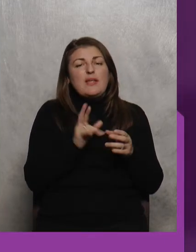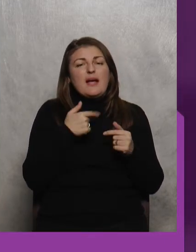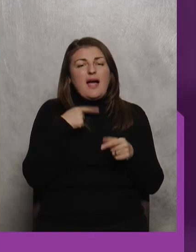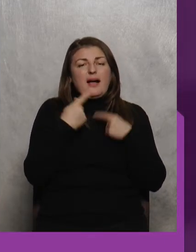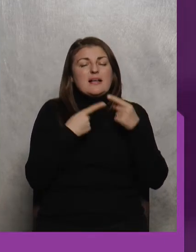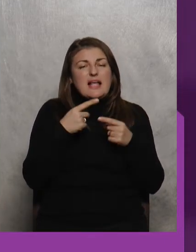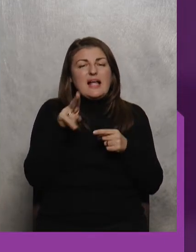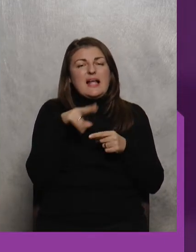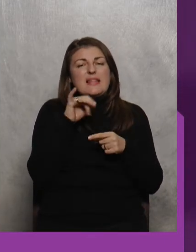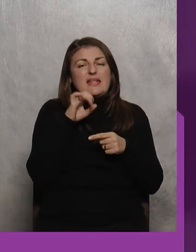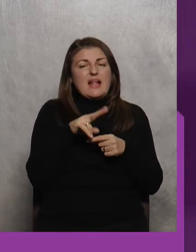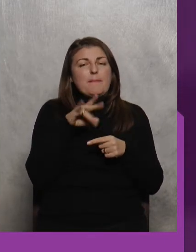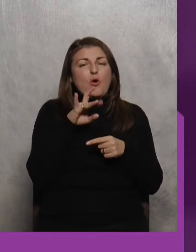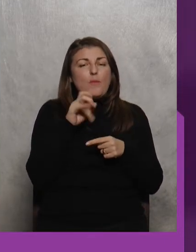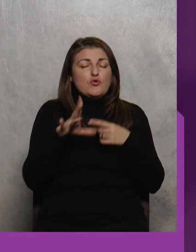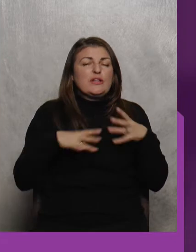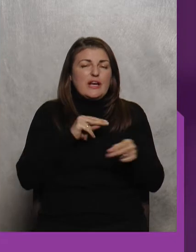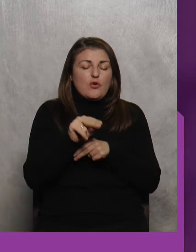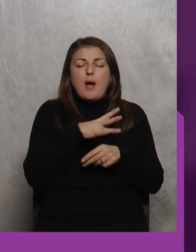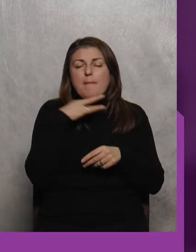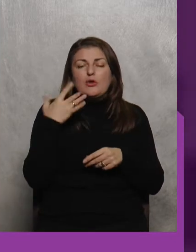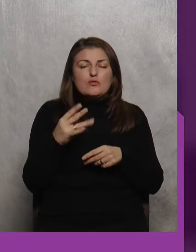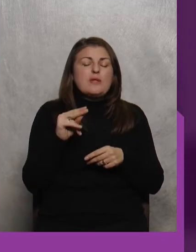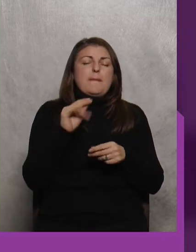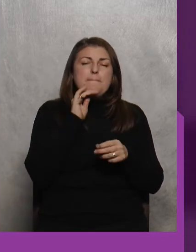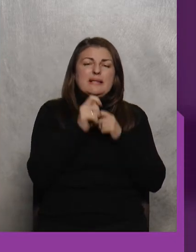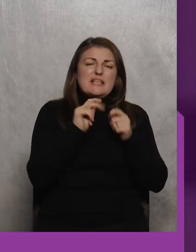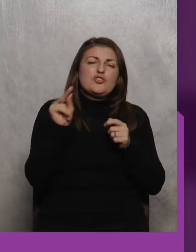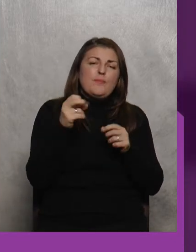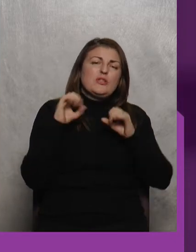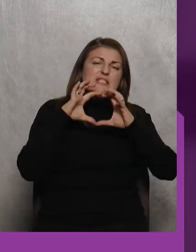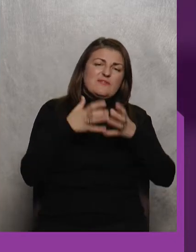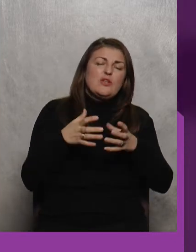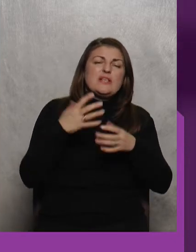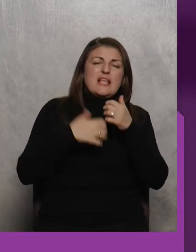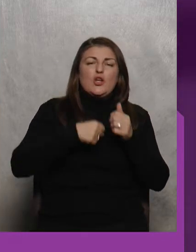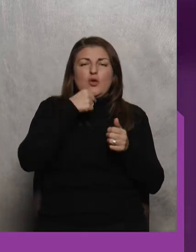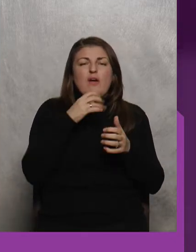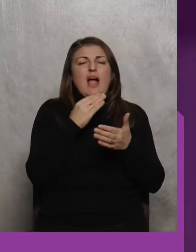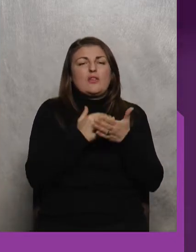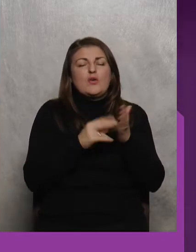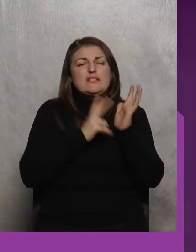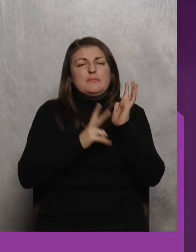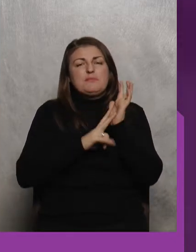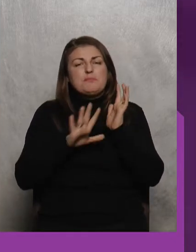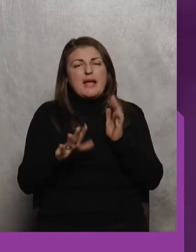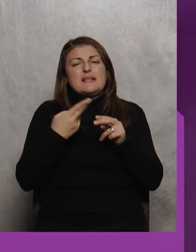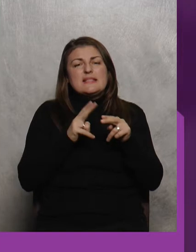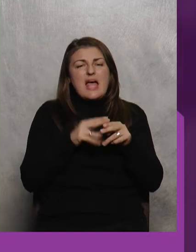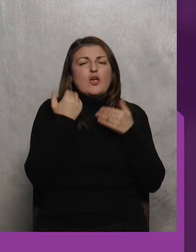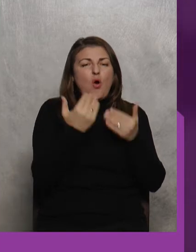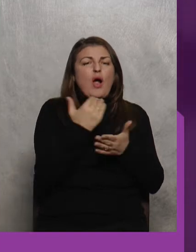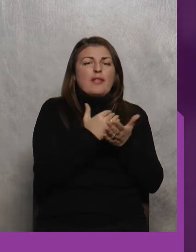я казав, Даніел Прокопчук тренує, багаторазовий призер чемпіонатів Європи і світу серед дорослих в категорії 70-75. Це